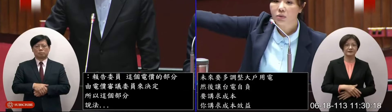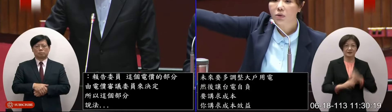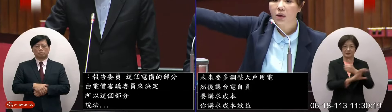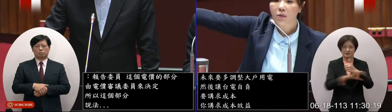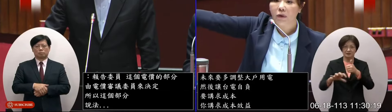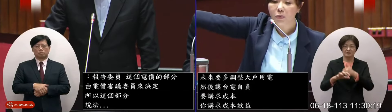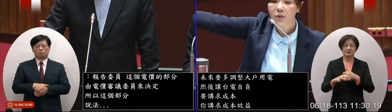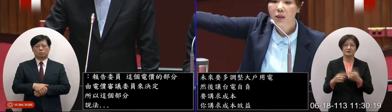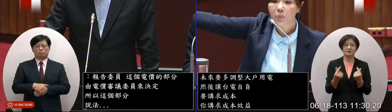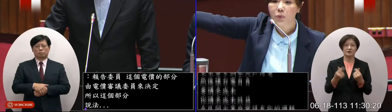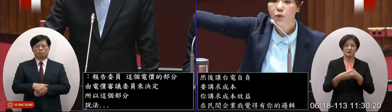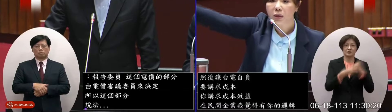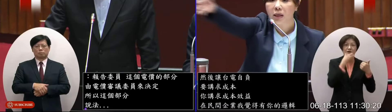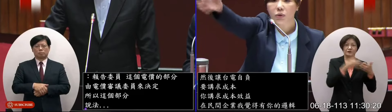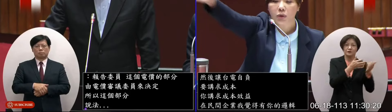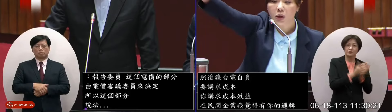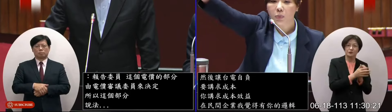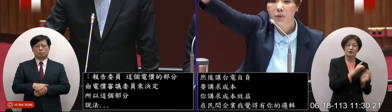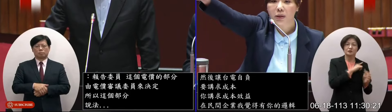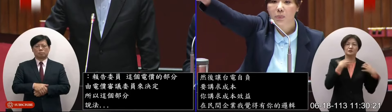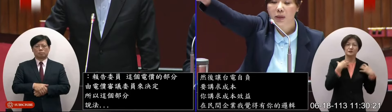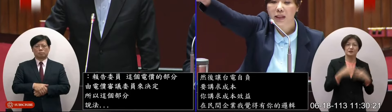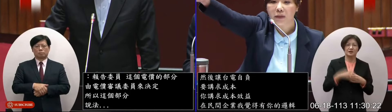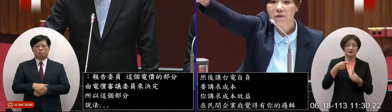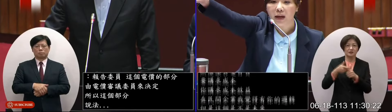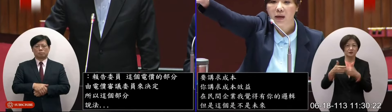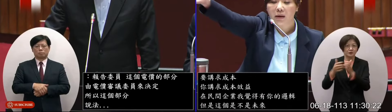院就由卫福部自己补，学校就由教育部自